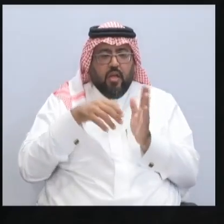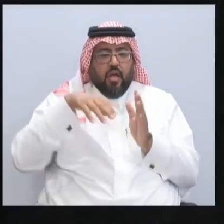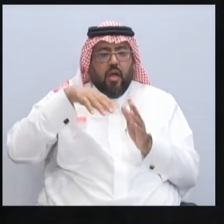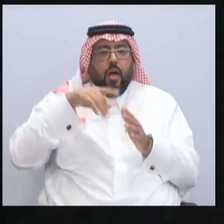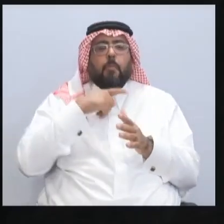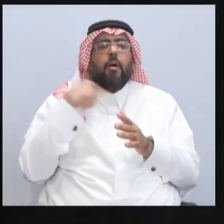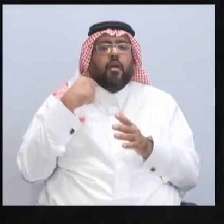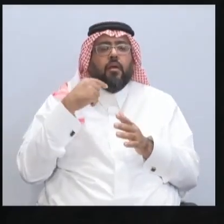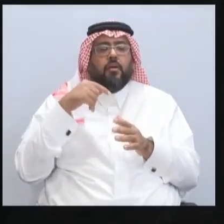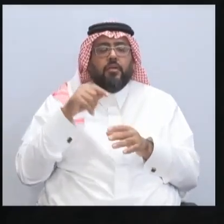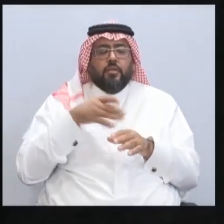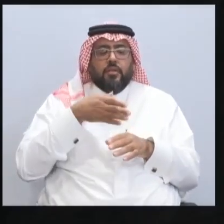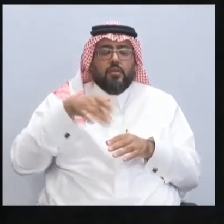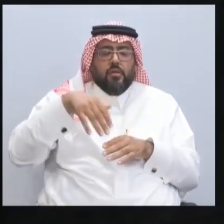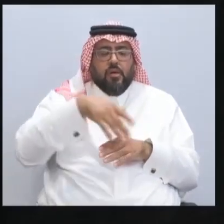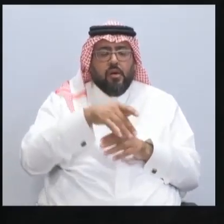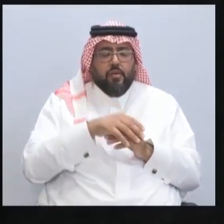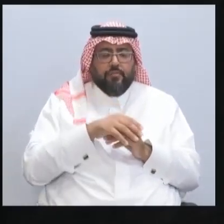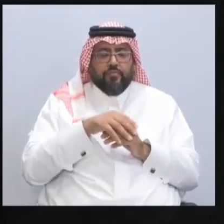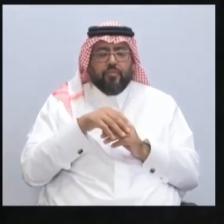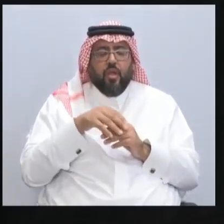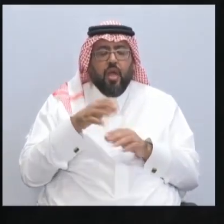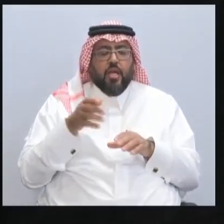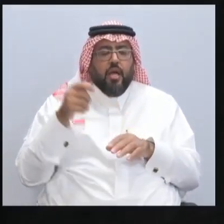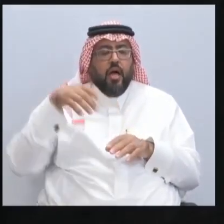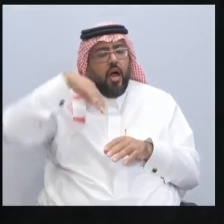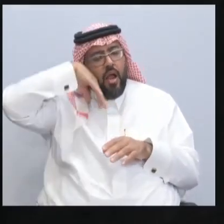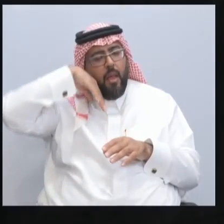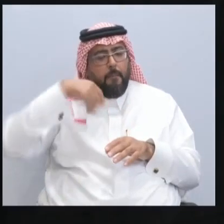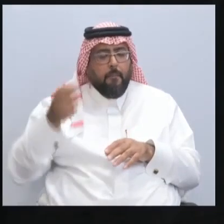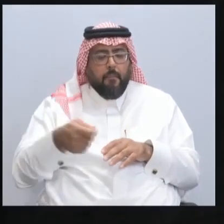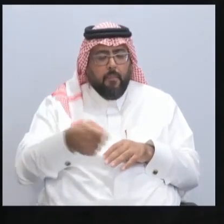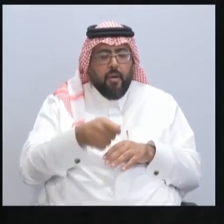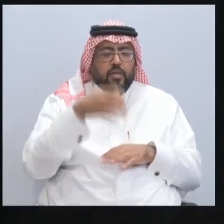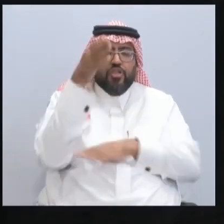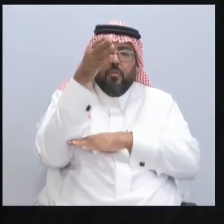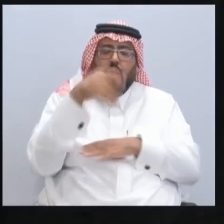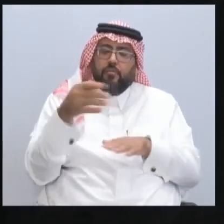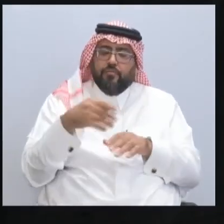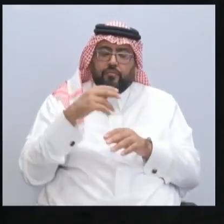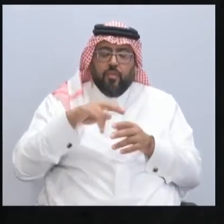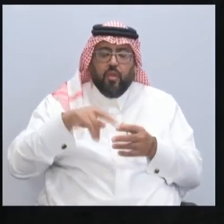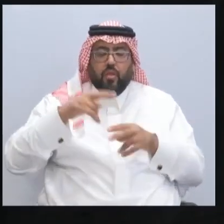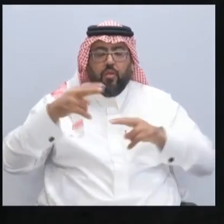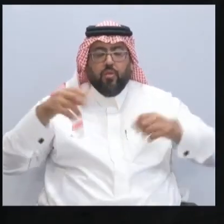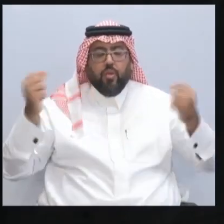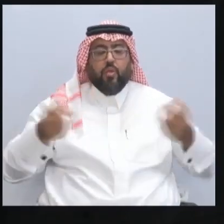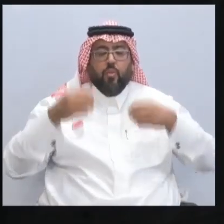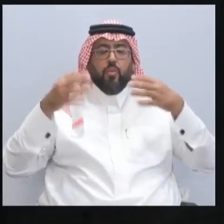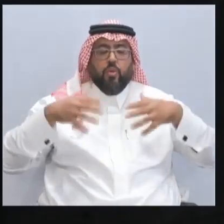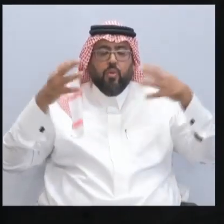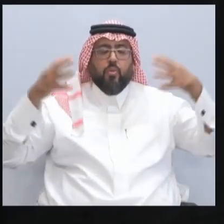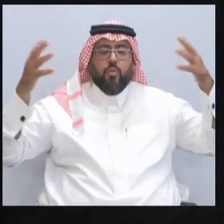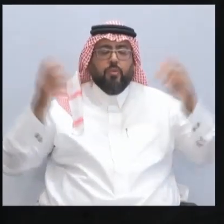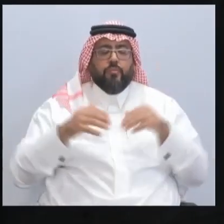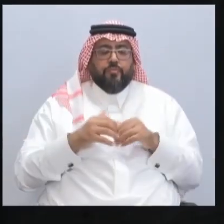بعض الواحات الغنيه بالمياه وقد تطورت وتنوعت الانشطه